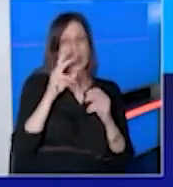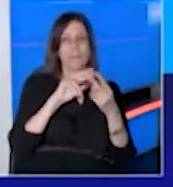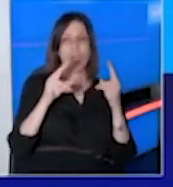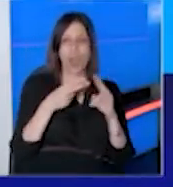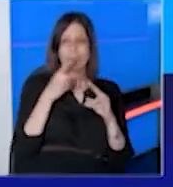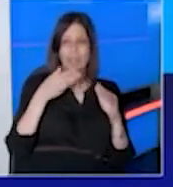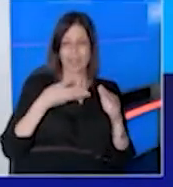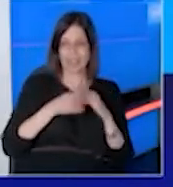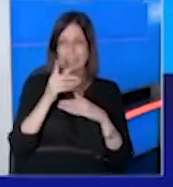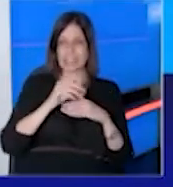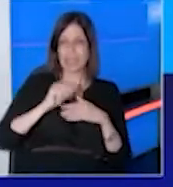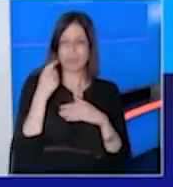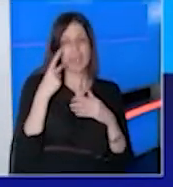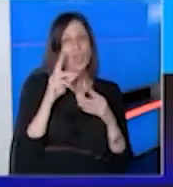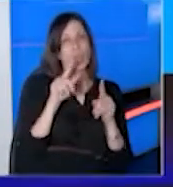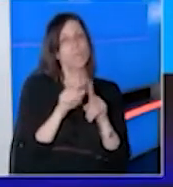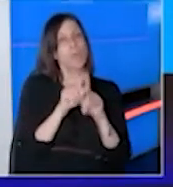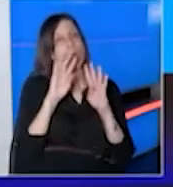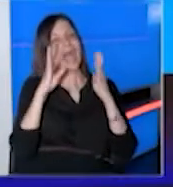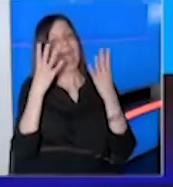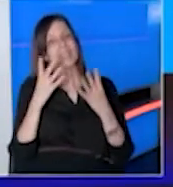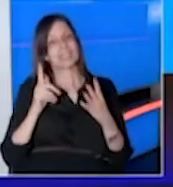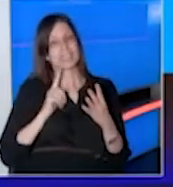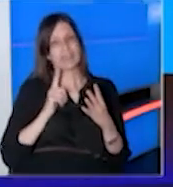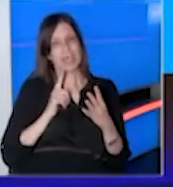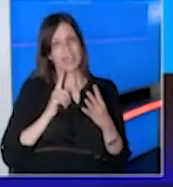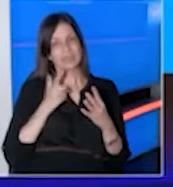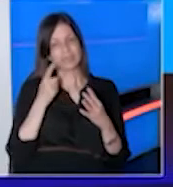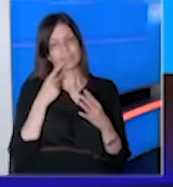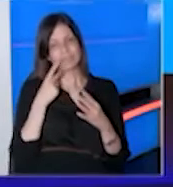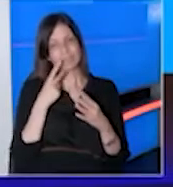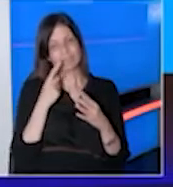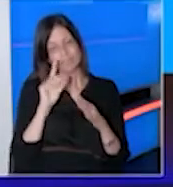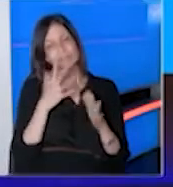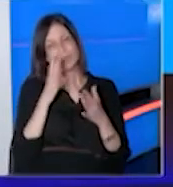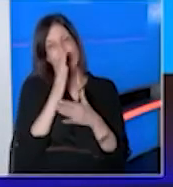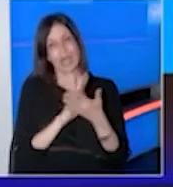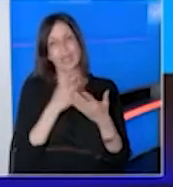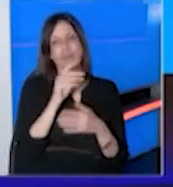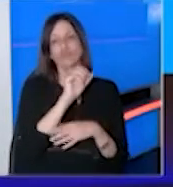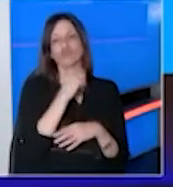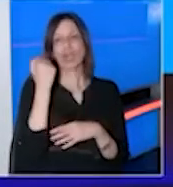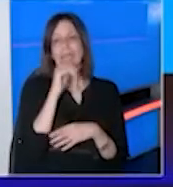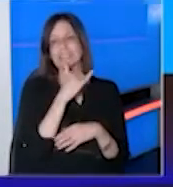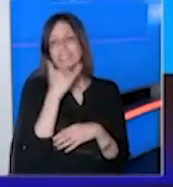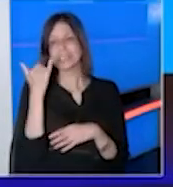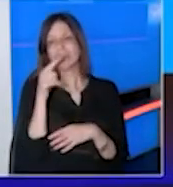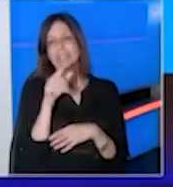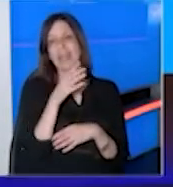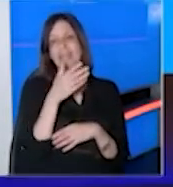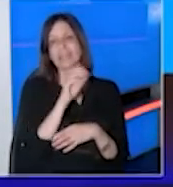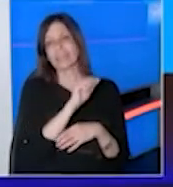כמו מחנה צבאי. לפחות חלק מהם, לא כולם. אני רוצה להגיד לך על זה שני דברים. אחד, השער הצהוב, הוא